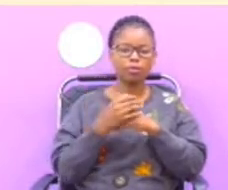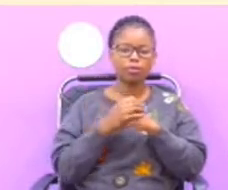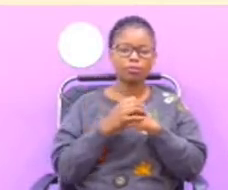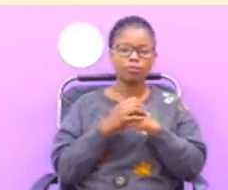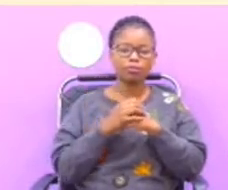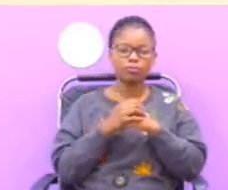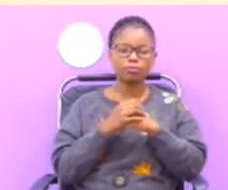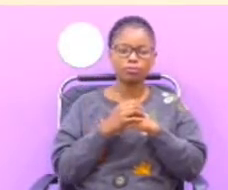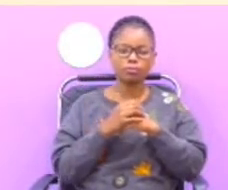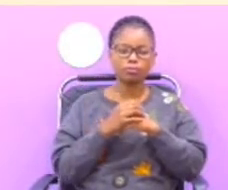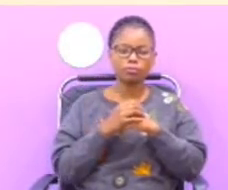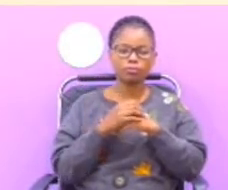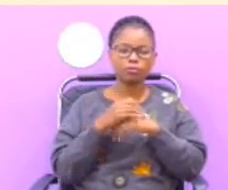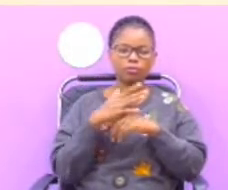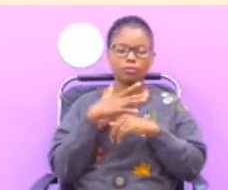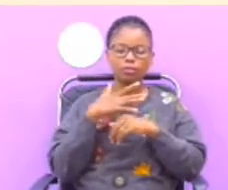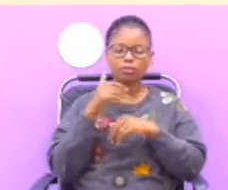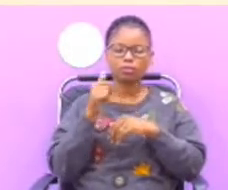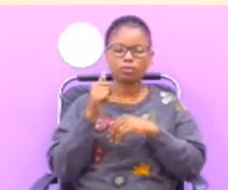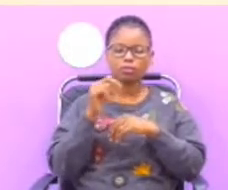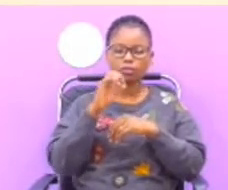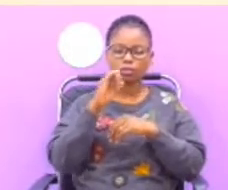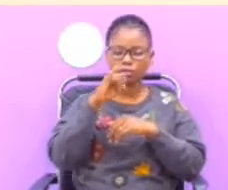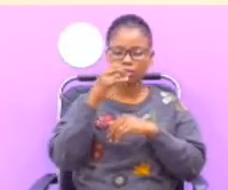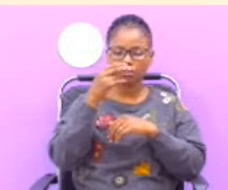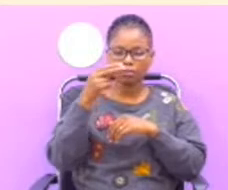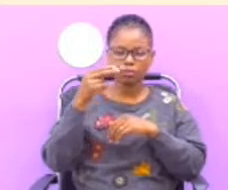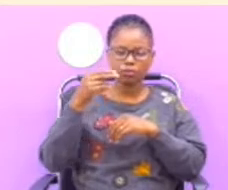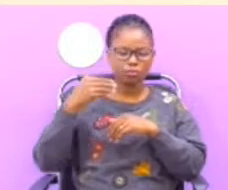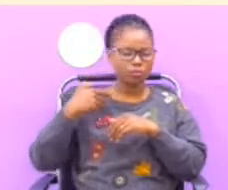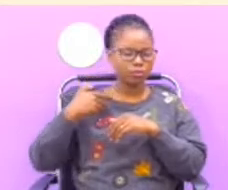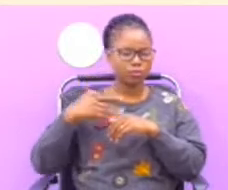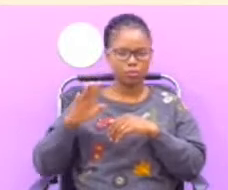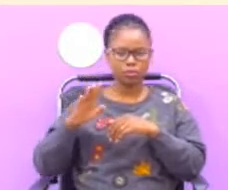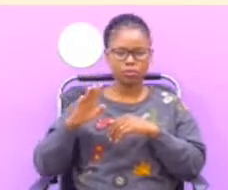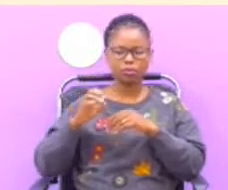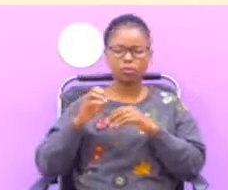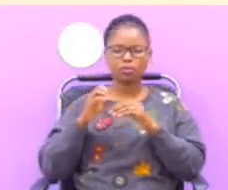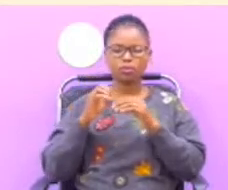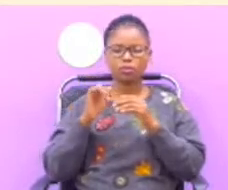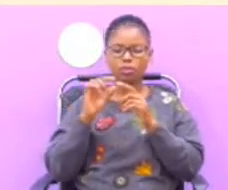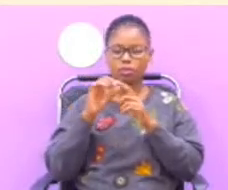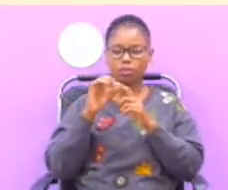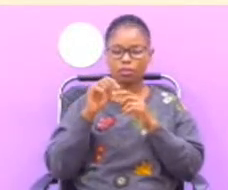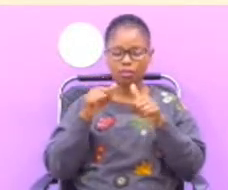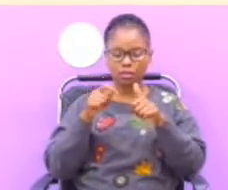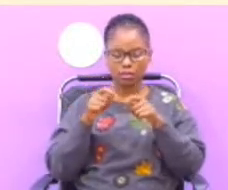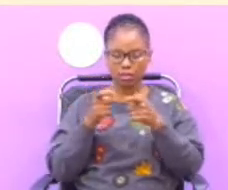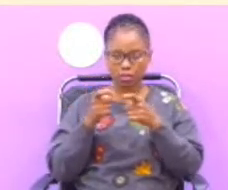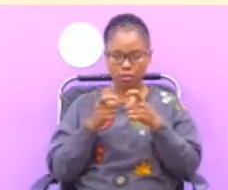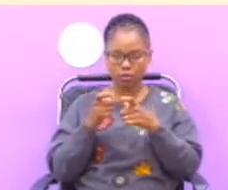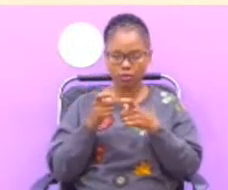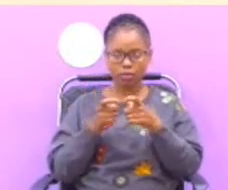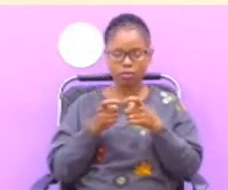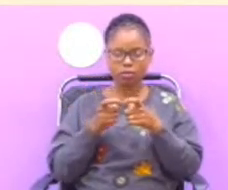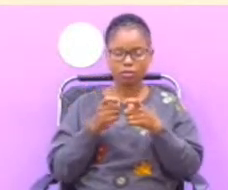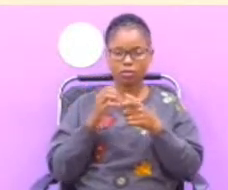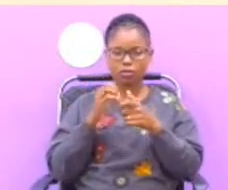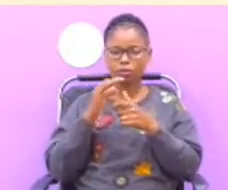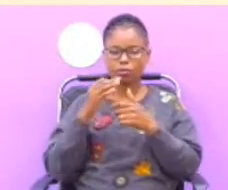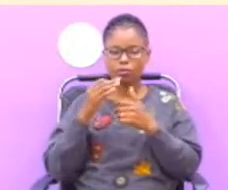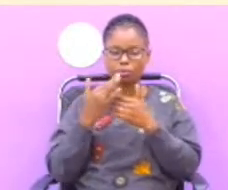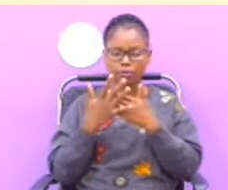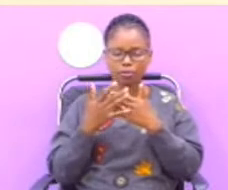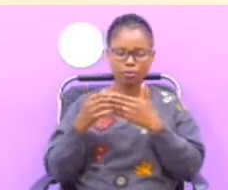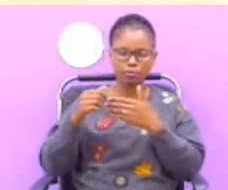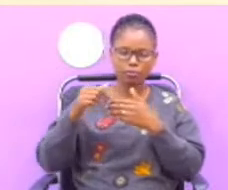na Jehova nĩ athũire ũthamaki ũraganaga no nyite ciugo icio Jehova nĩ athũire ũthamaki ũitithagia